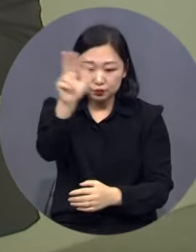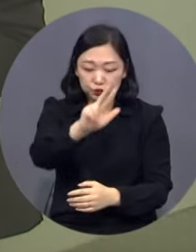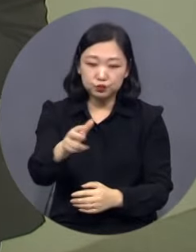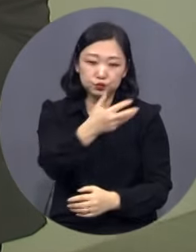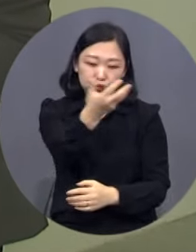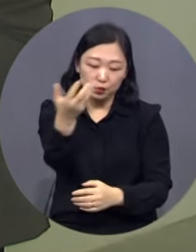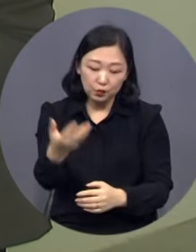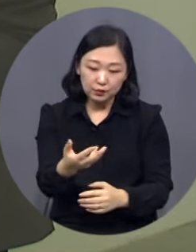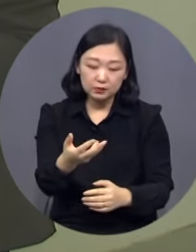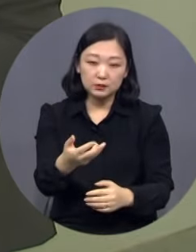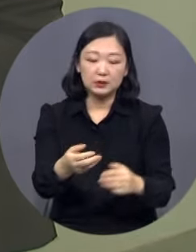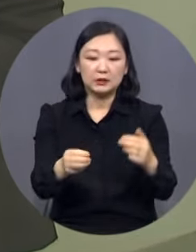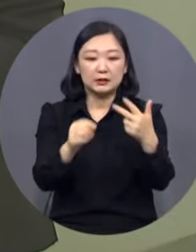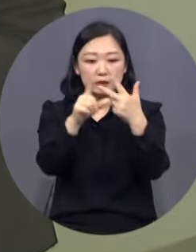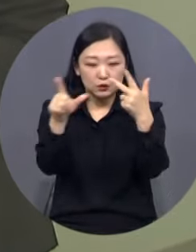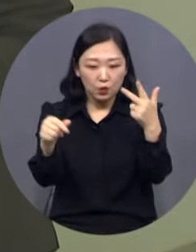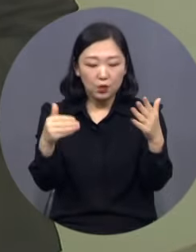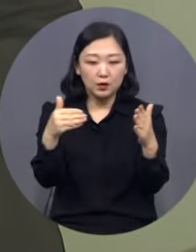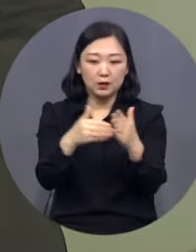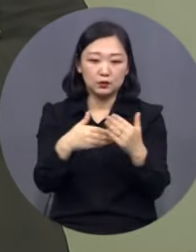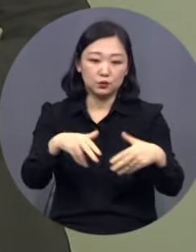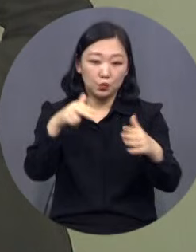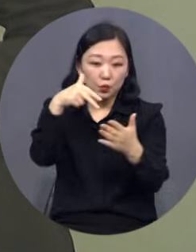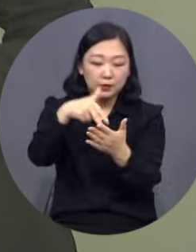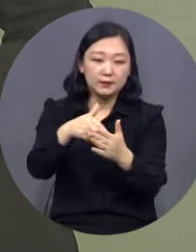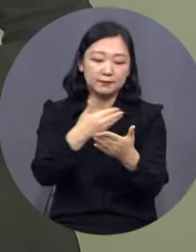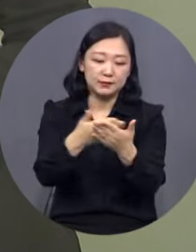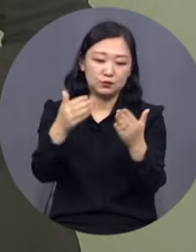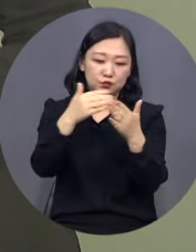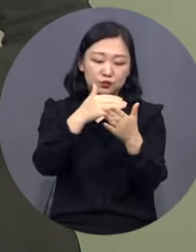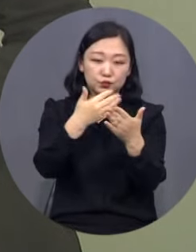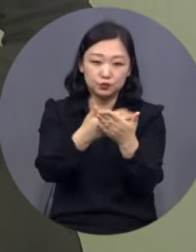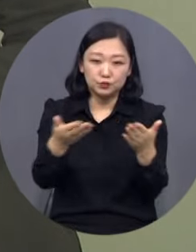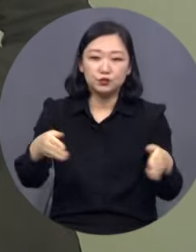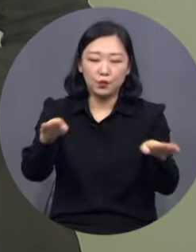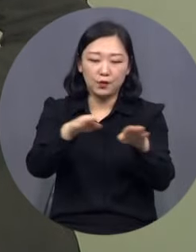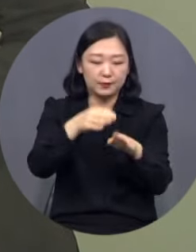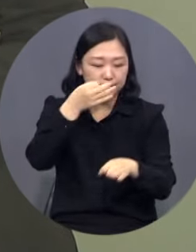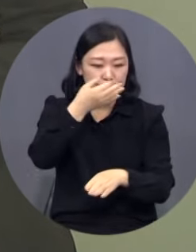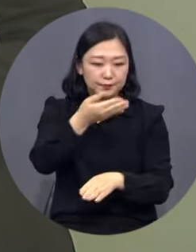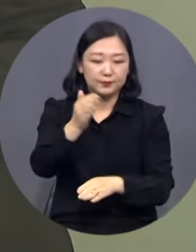오는 7월까지 제주 도립 미술관에서 이어집니다. MBC 뉴스 이소연입니다.